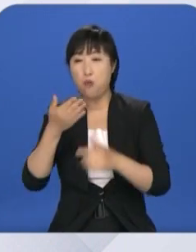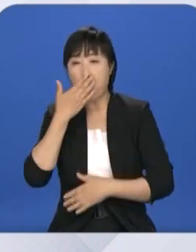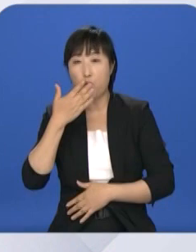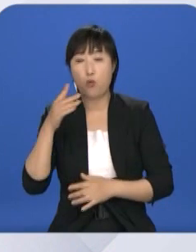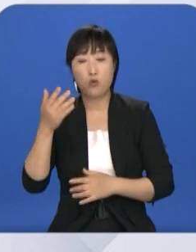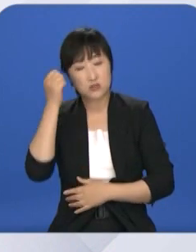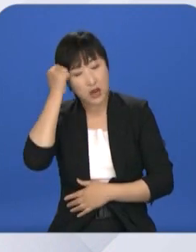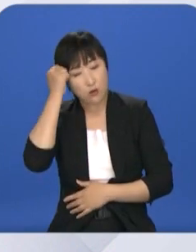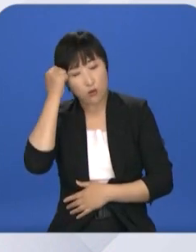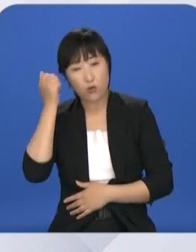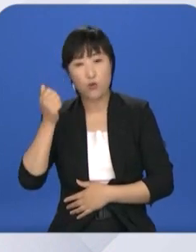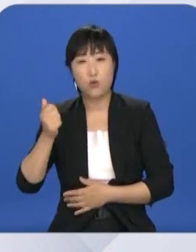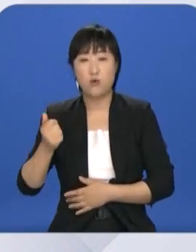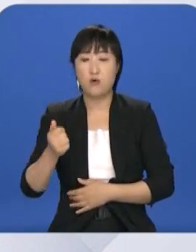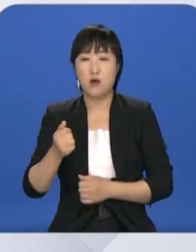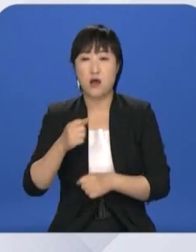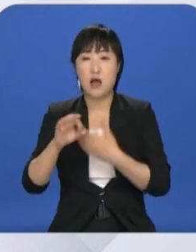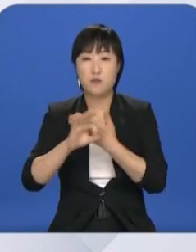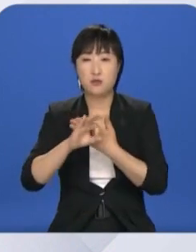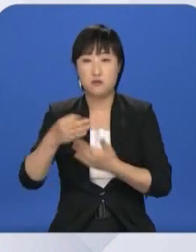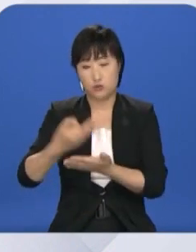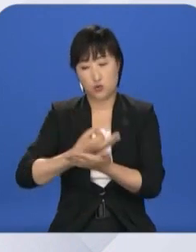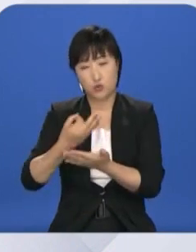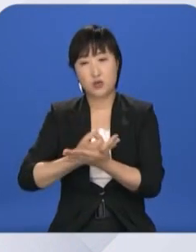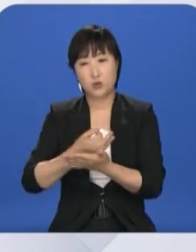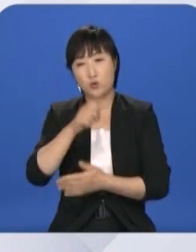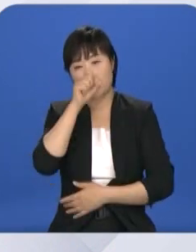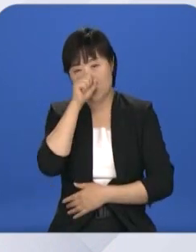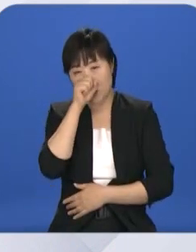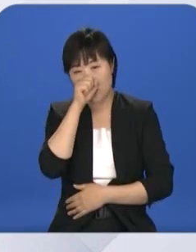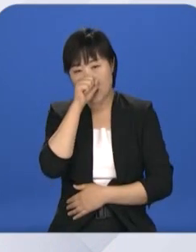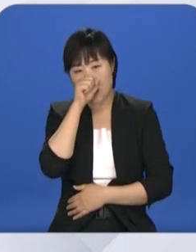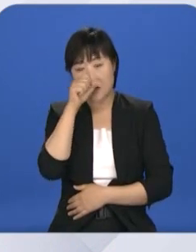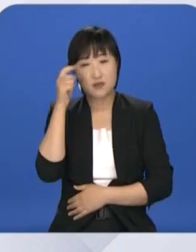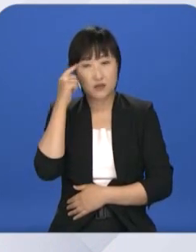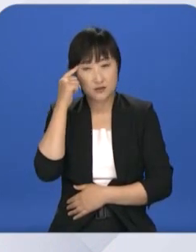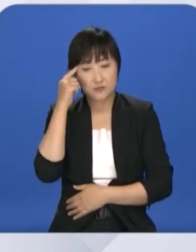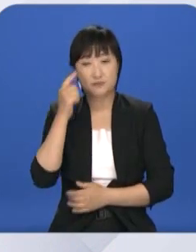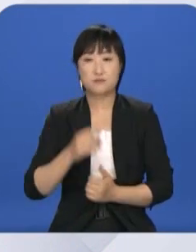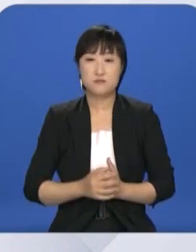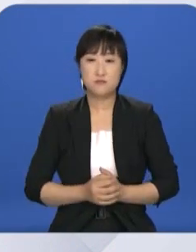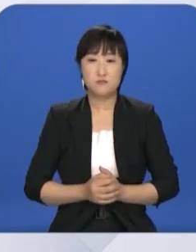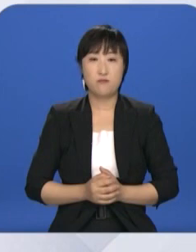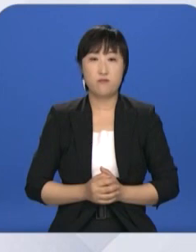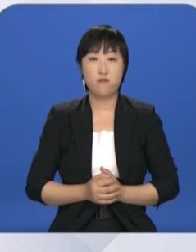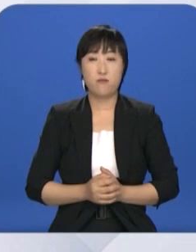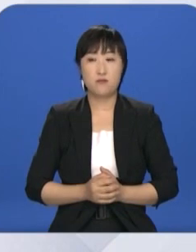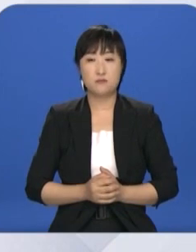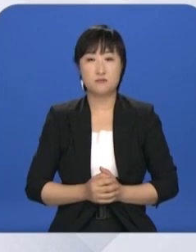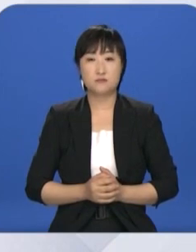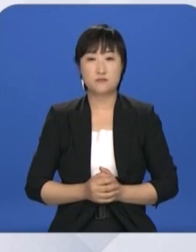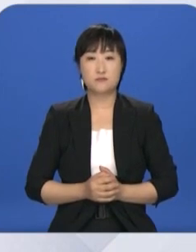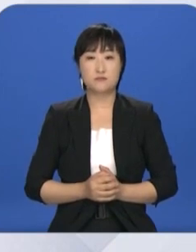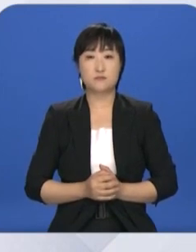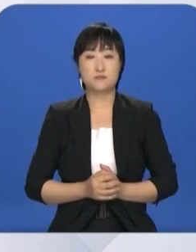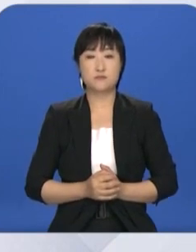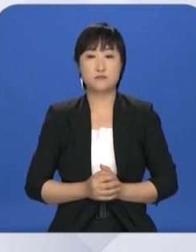것이 좀 더 낯선 일이 아니겠는가 예, 예, 예. 이런 생각으로 그런 공약을 내게 되었습니다. 예, 예. 좋은